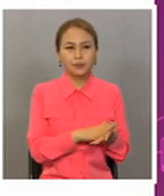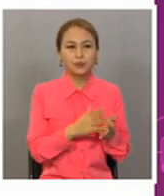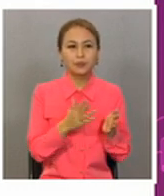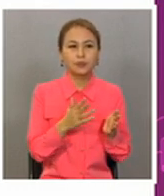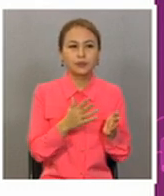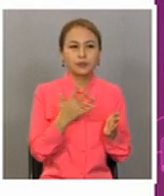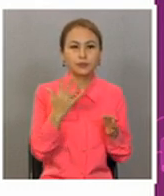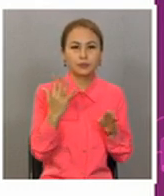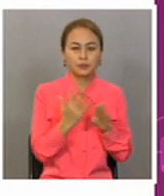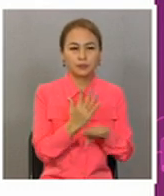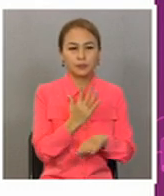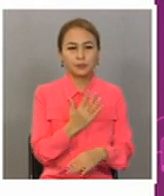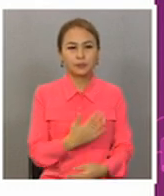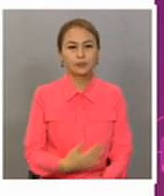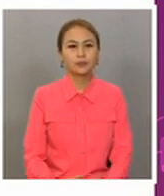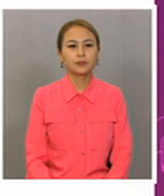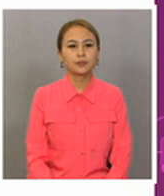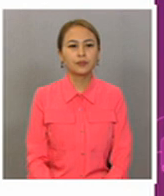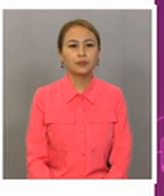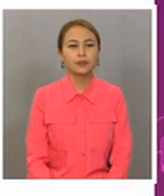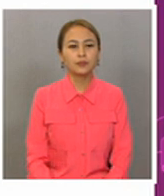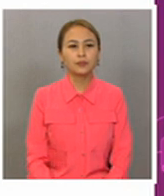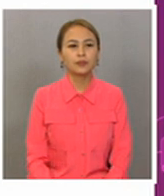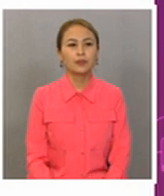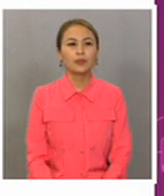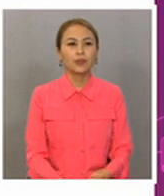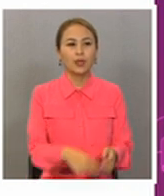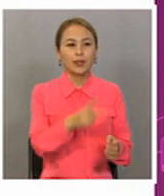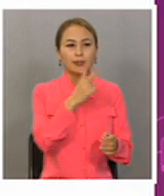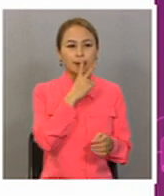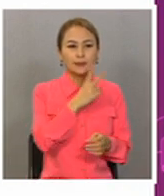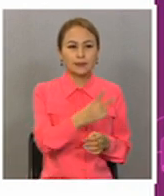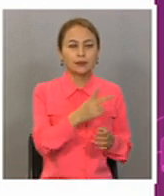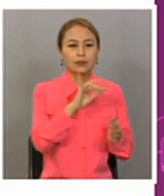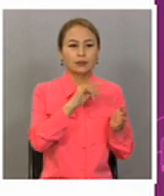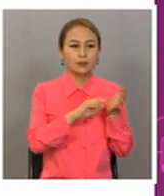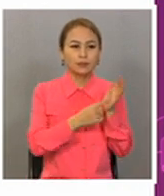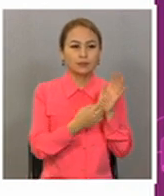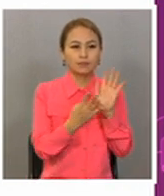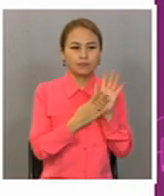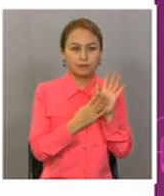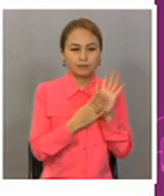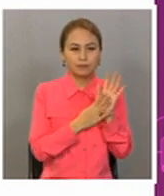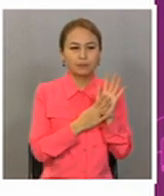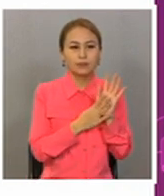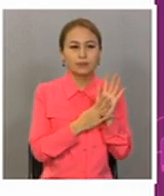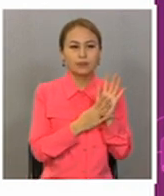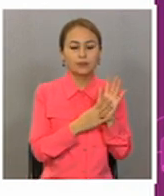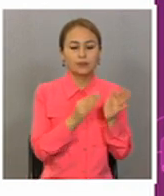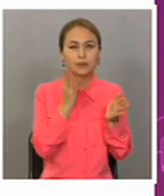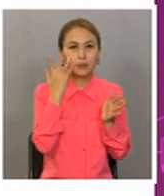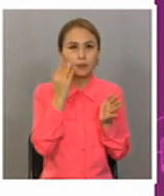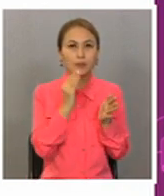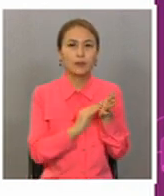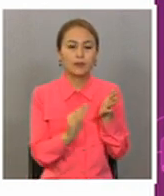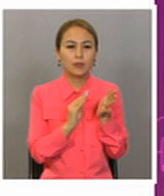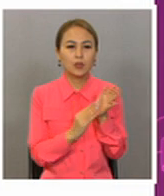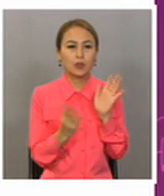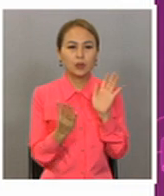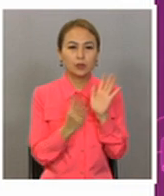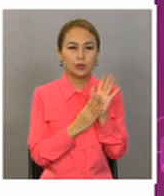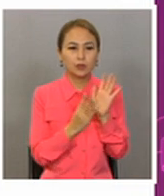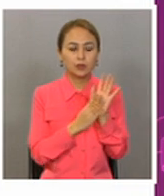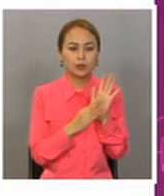рет қосамыз. 2 және 9 сандарының көбейтіндісін қосынды түрінде жазу үшін 2